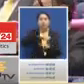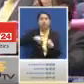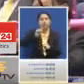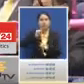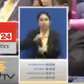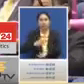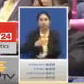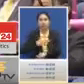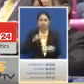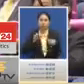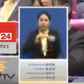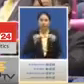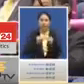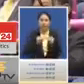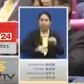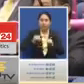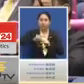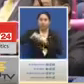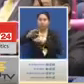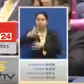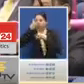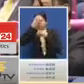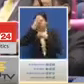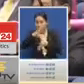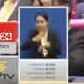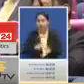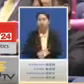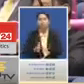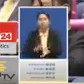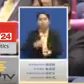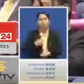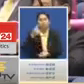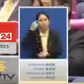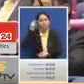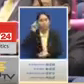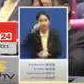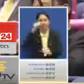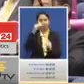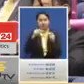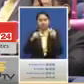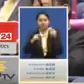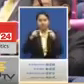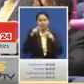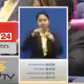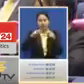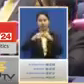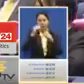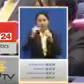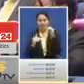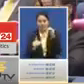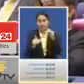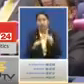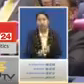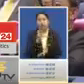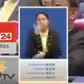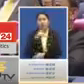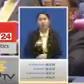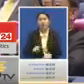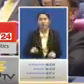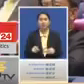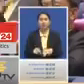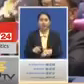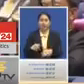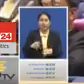ใจเรื่องตัวเลขการขยายตัวแล้วผมสนใจเรื่องความเหลื่อมล้ำมากกว่าเพราะย้ำอีกทีแม้มันไม่ขยายตั